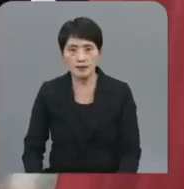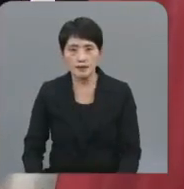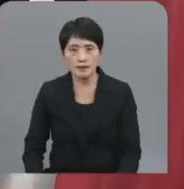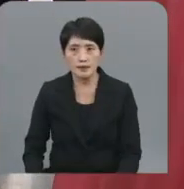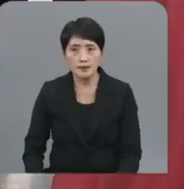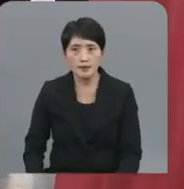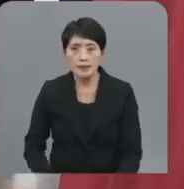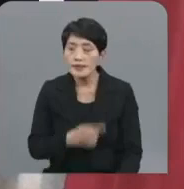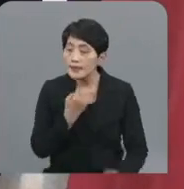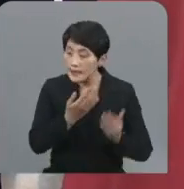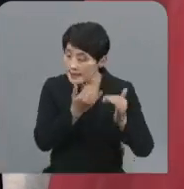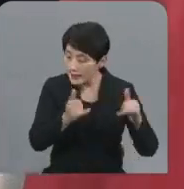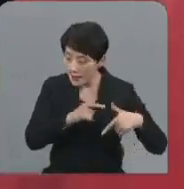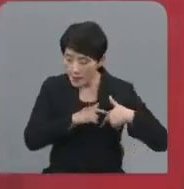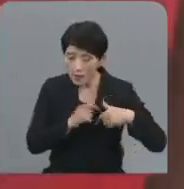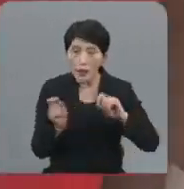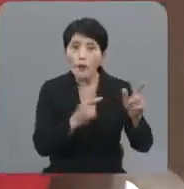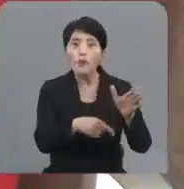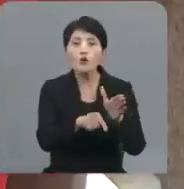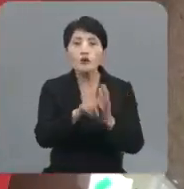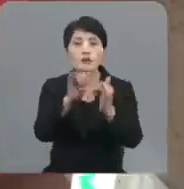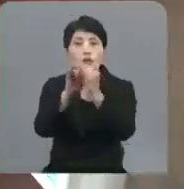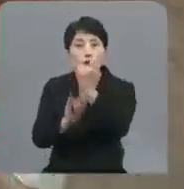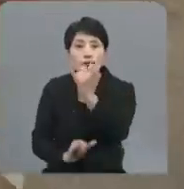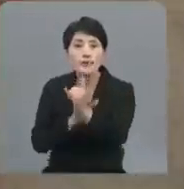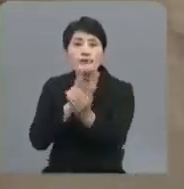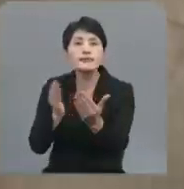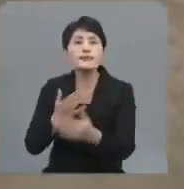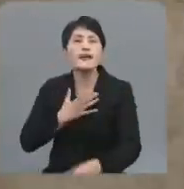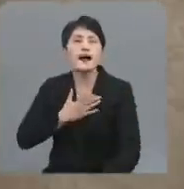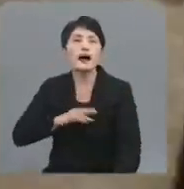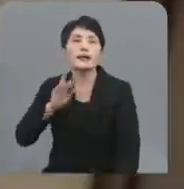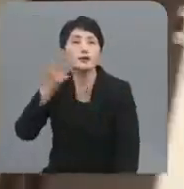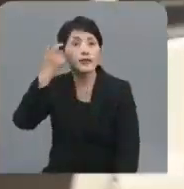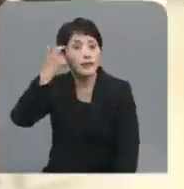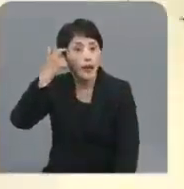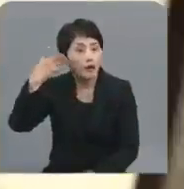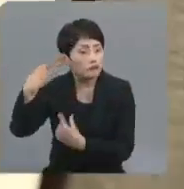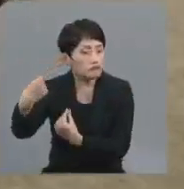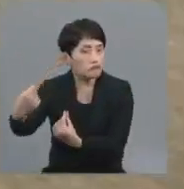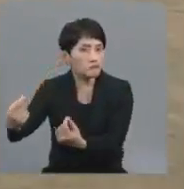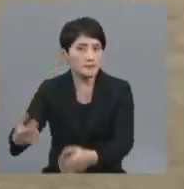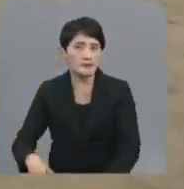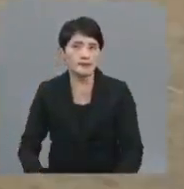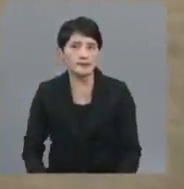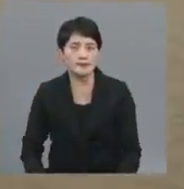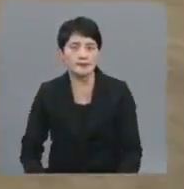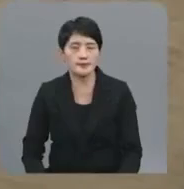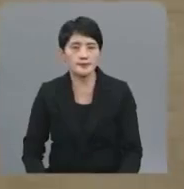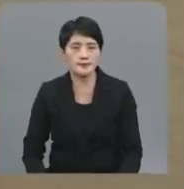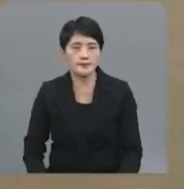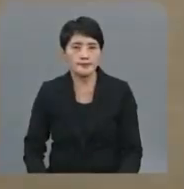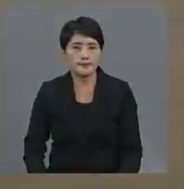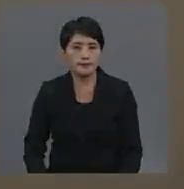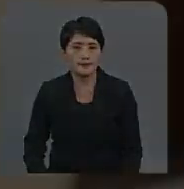đẫm máu khiến nhiều người dân vô tội thiệt mạng trong quá trình quân đội trấn áp cuộc nổi dậy vũ trang của phe cánh tả